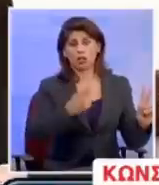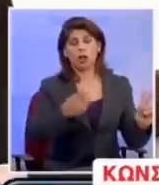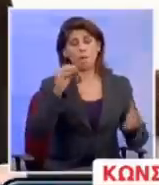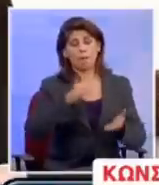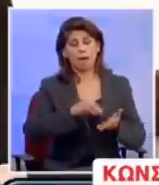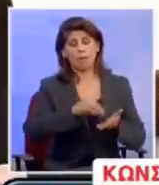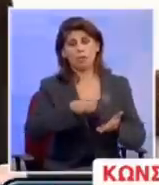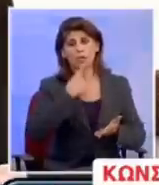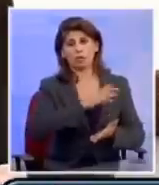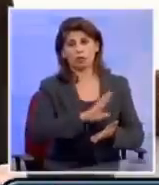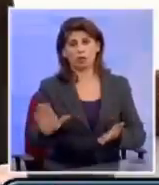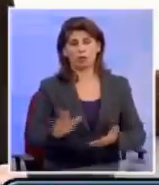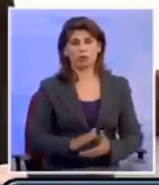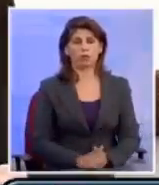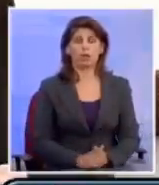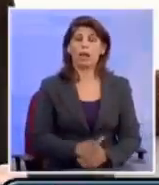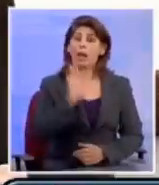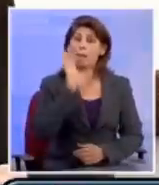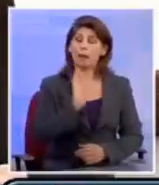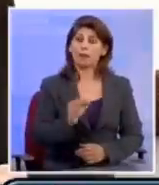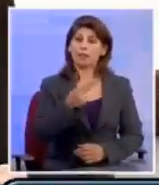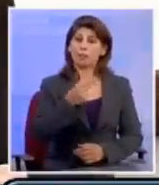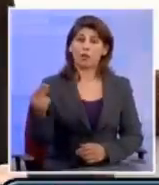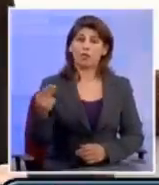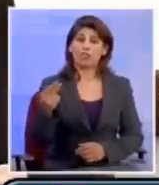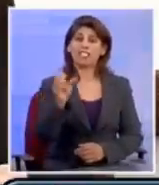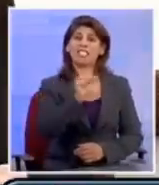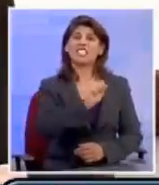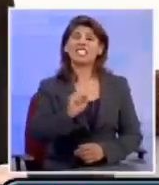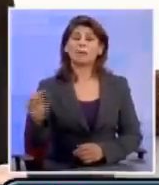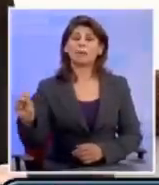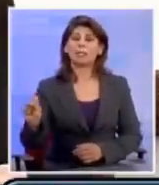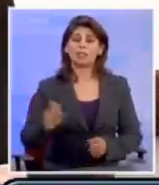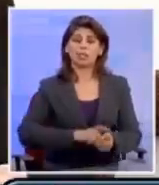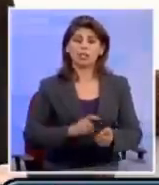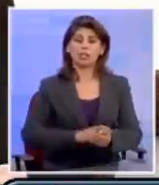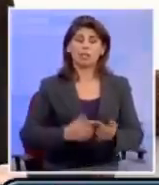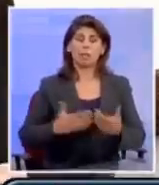Νομίζω ότι πραγματικά η υπόθεση Siemens εξάπτει πολλά πάθη.